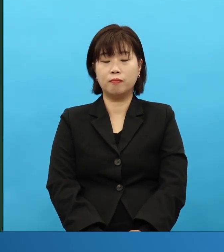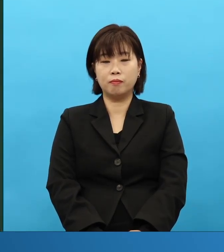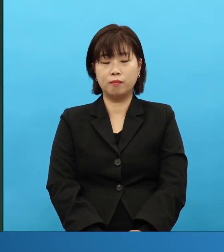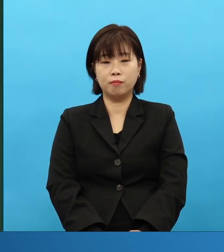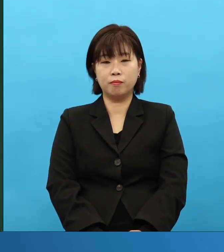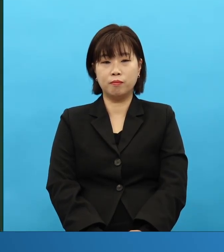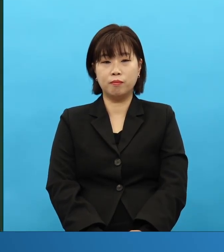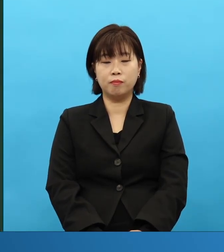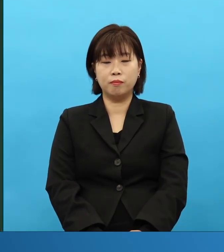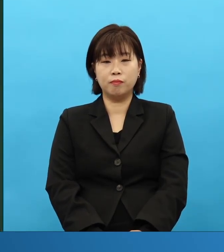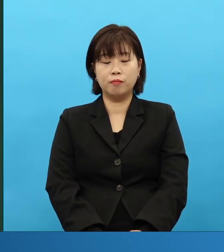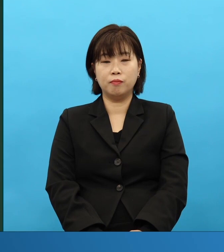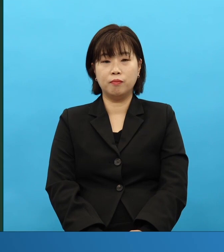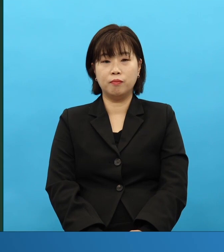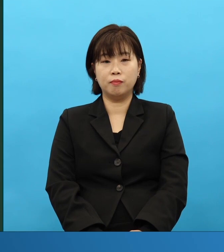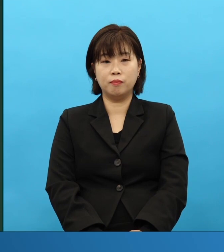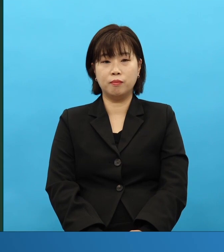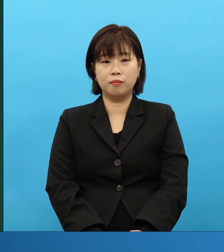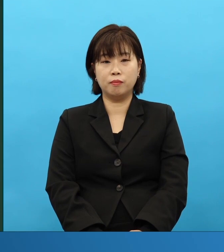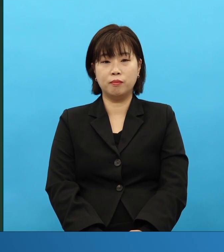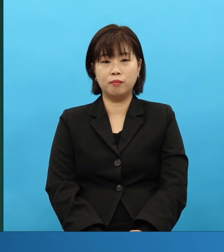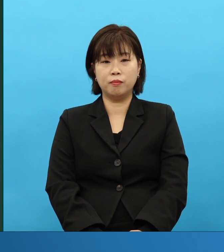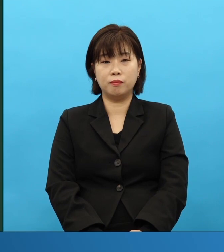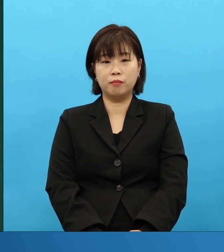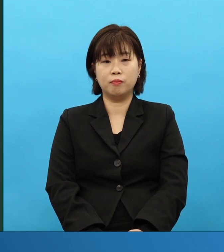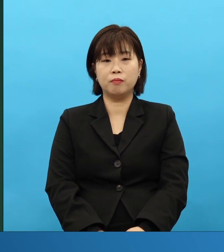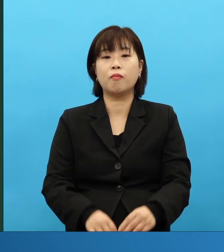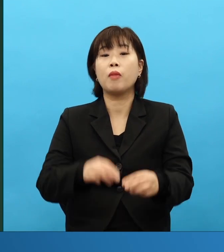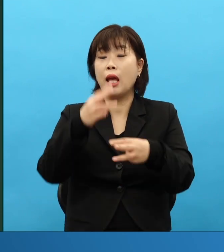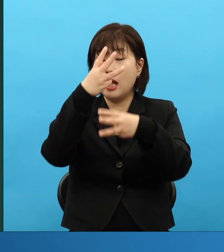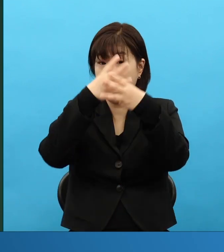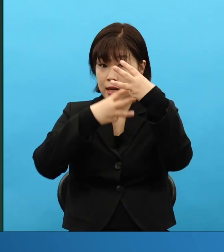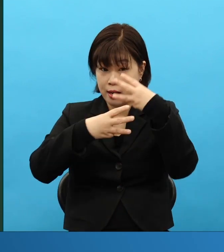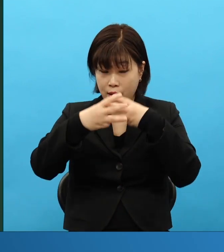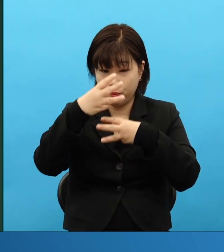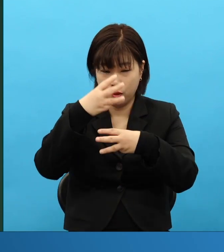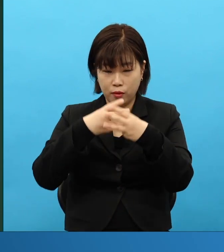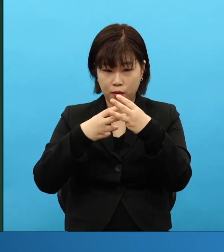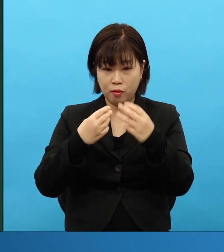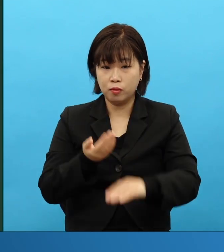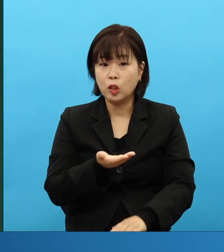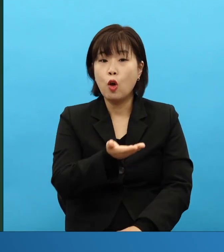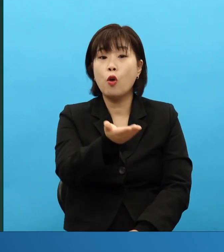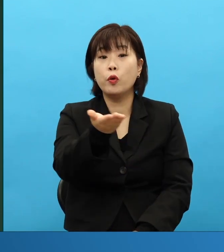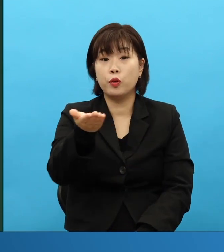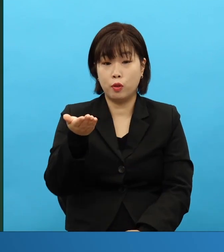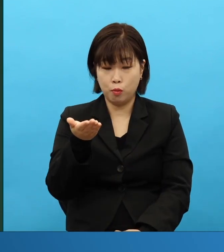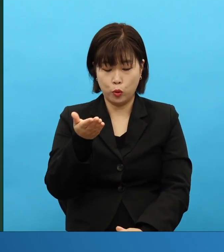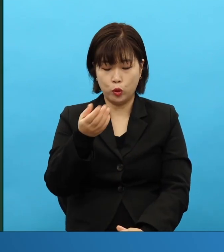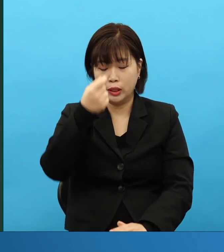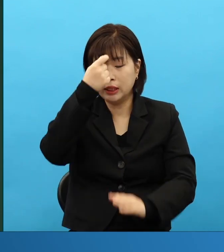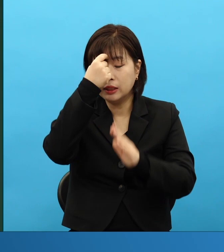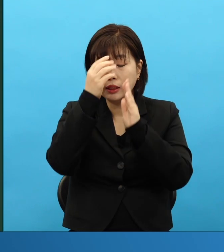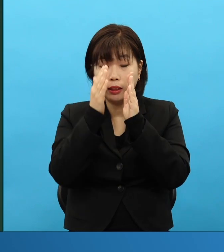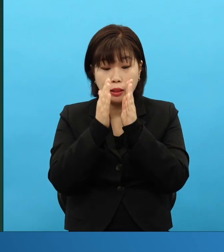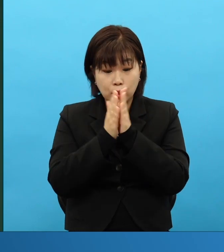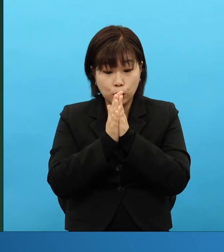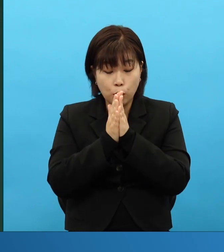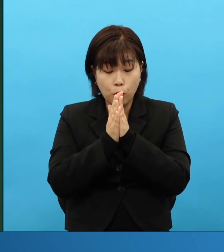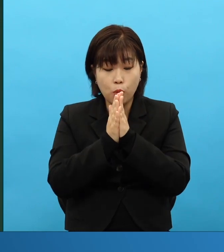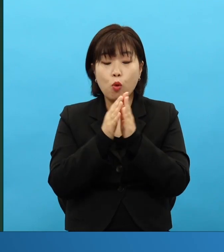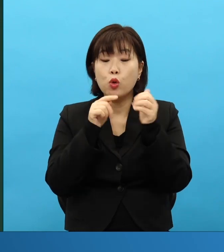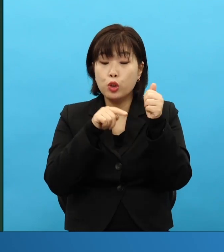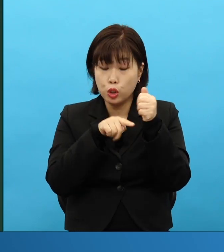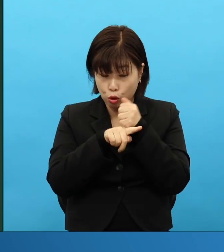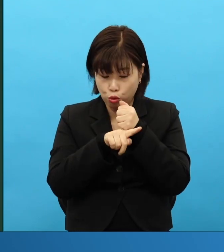렘넌트는 기도해야 될 이유를 먼저 알아야 됩니다. Remnants must know the reason why they must pray, 그다음에 어떻게